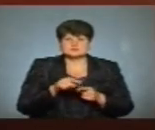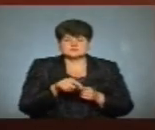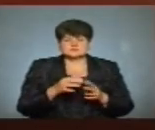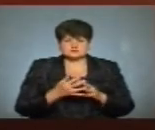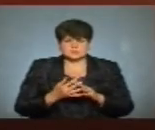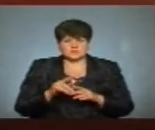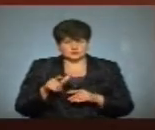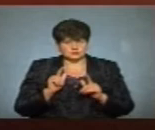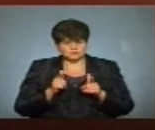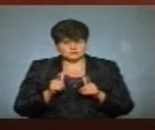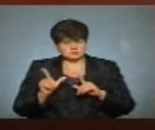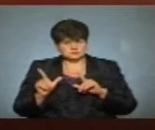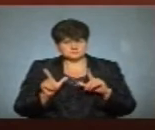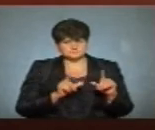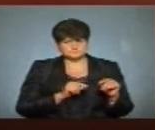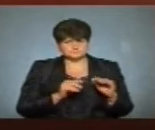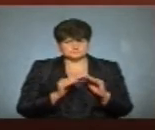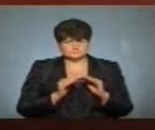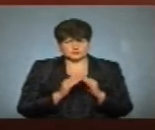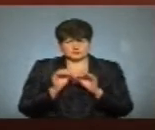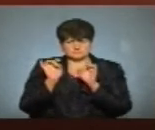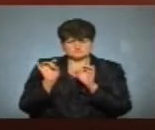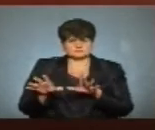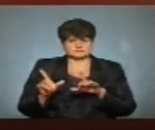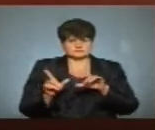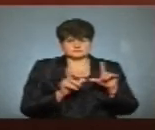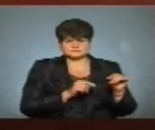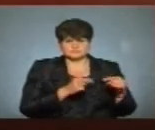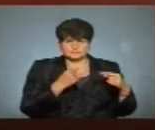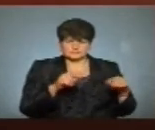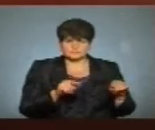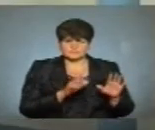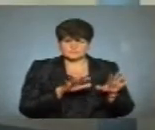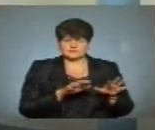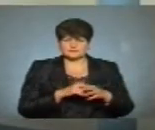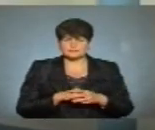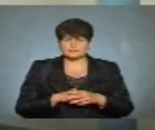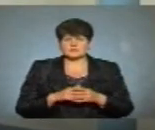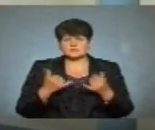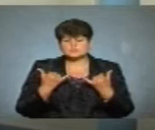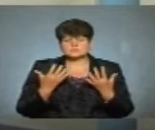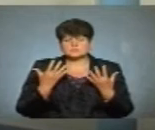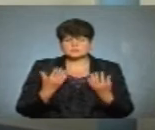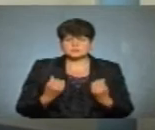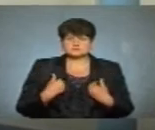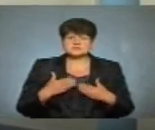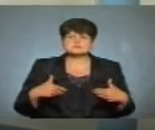погоджувалися люди покидати свої домівки і переходити на інші пункти перебування? На сьогоднішній день ми